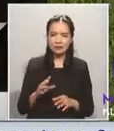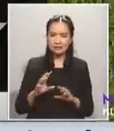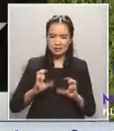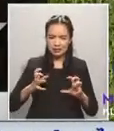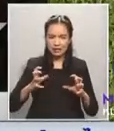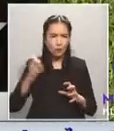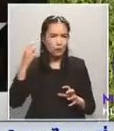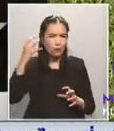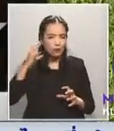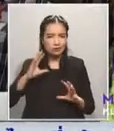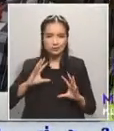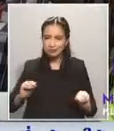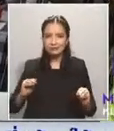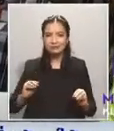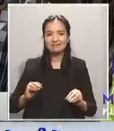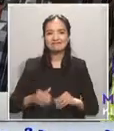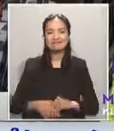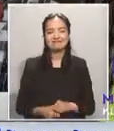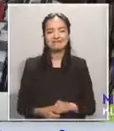ดับก่อน